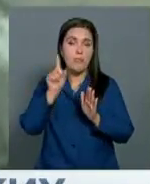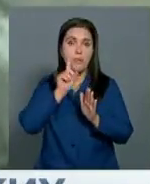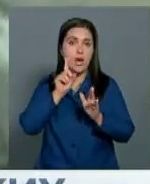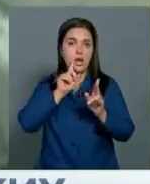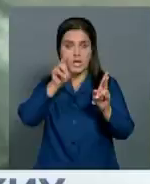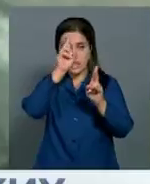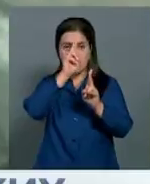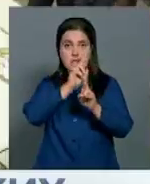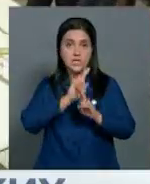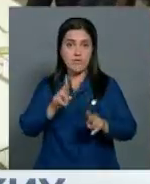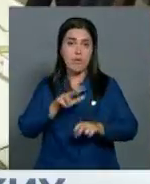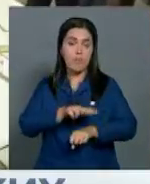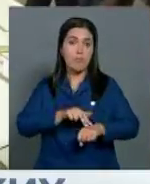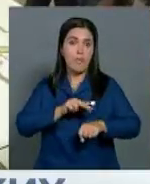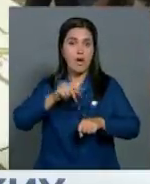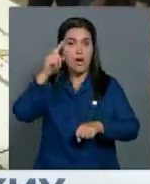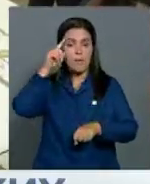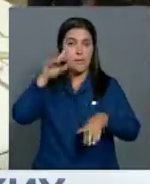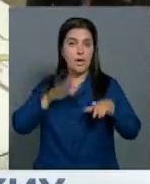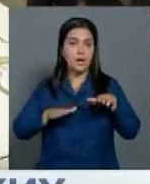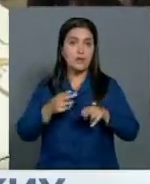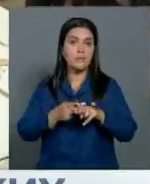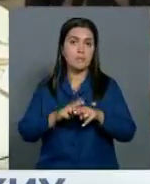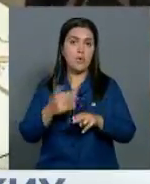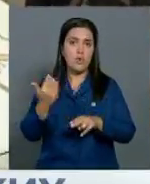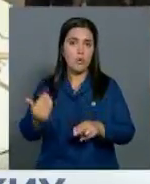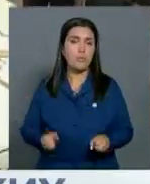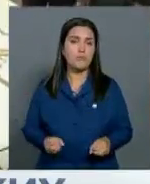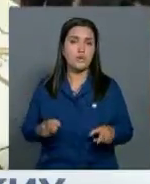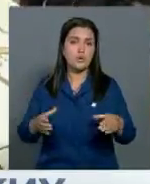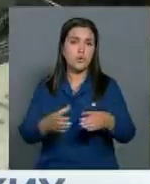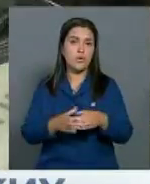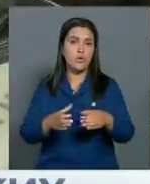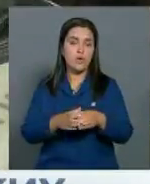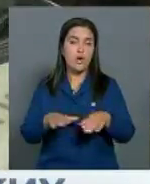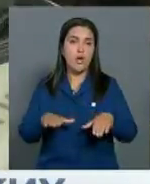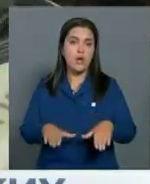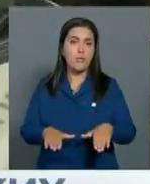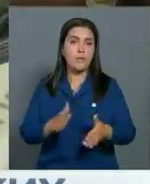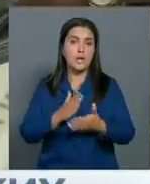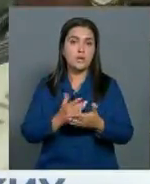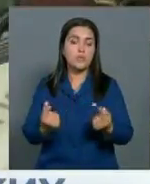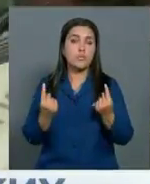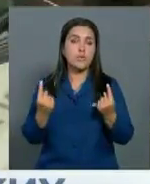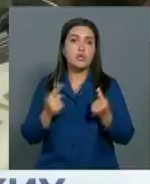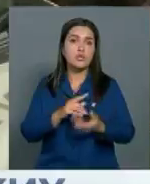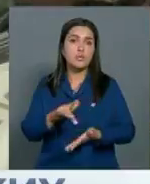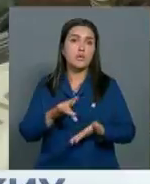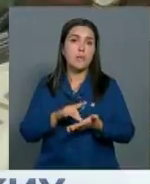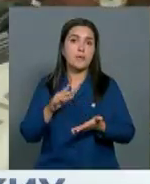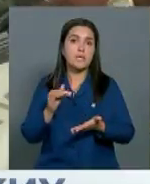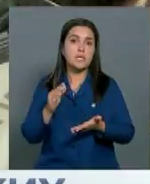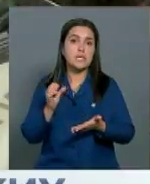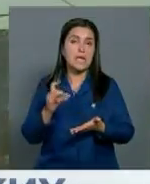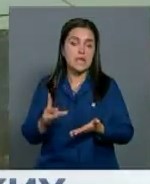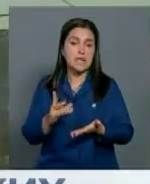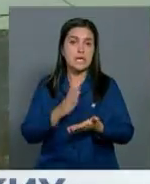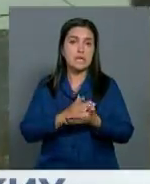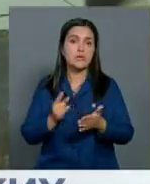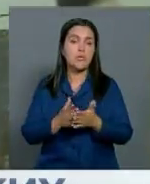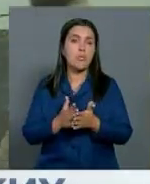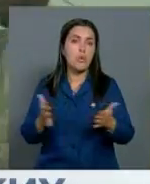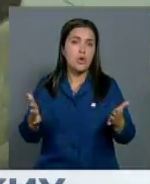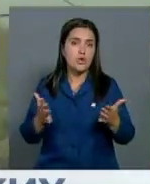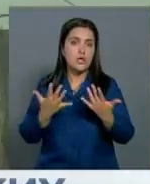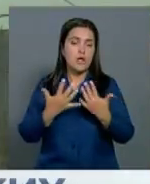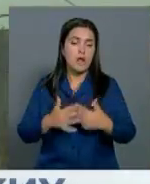Однако в органах правопорядка подозревают, что это дело рук боевиков одной из местных радикальных группировок. Отмечу, в крупнейшем городе Пакистана Карачи находится